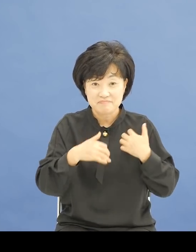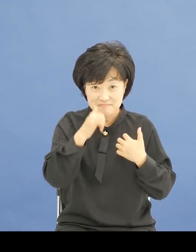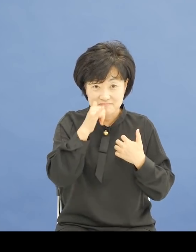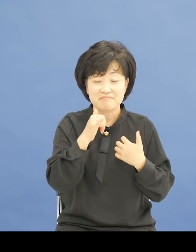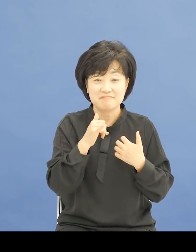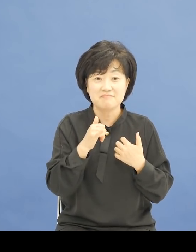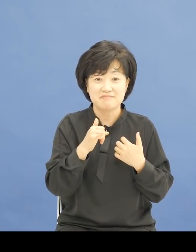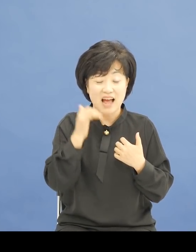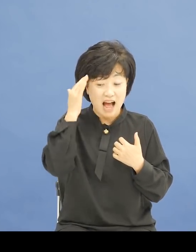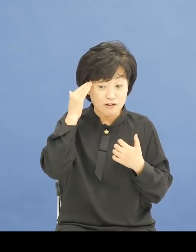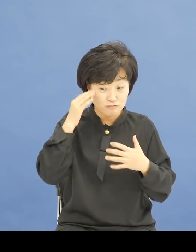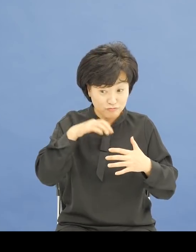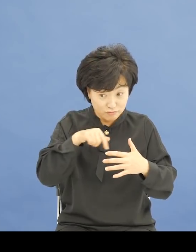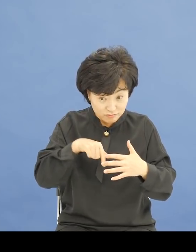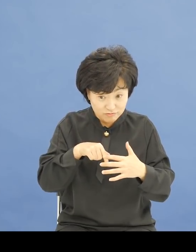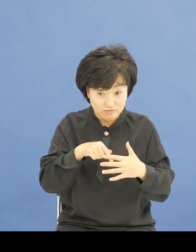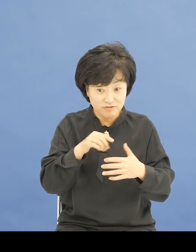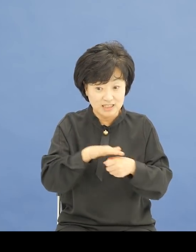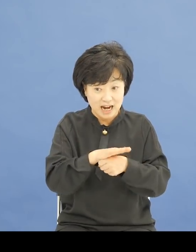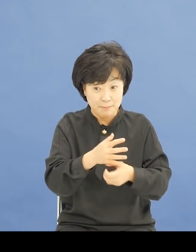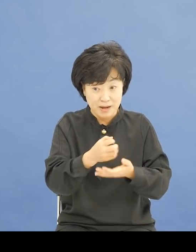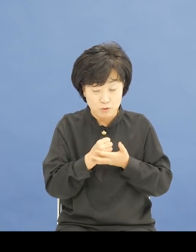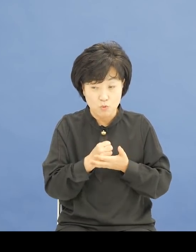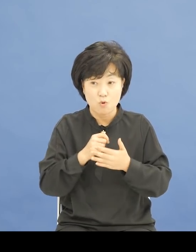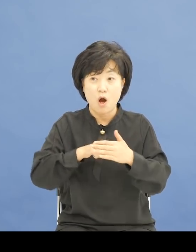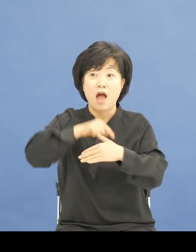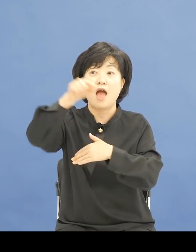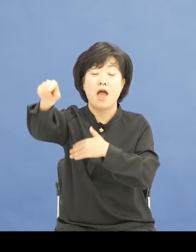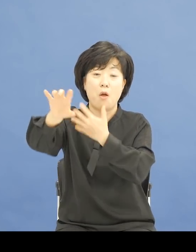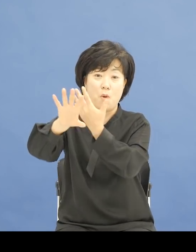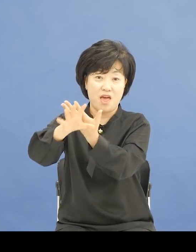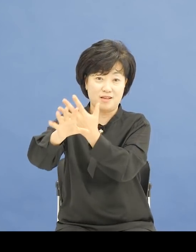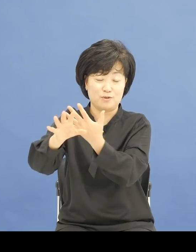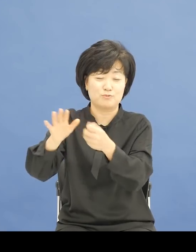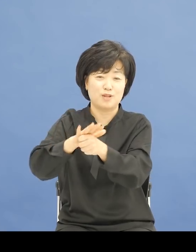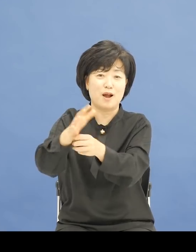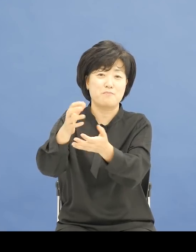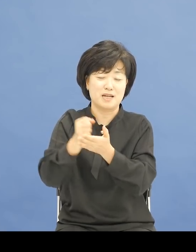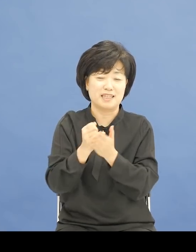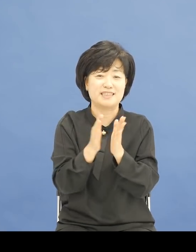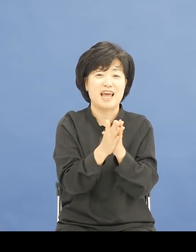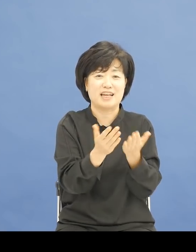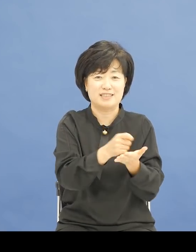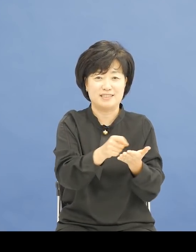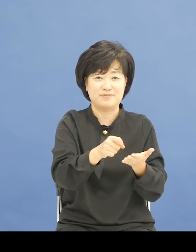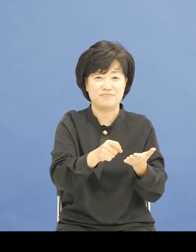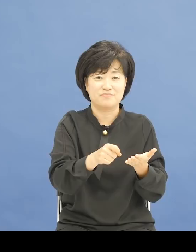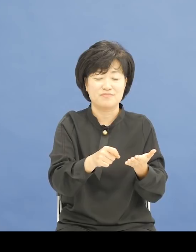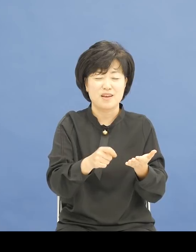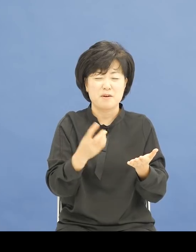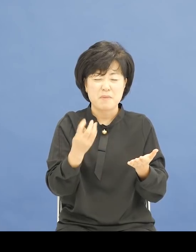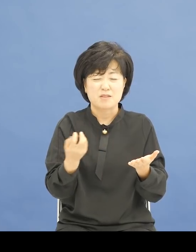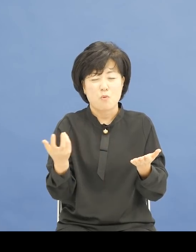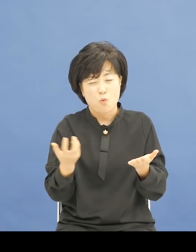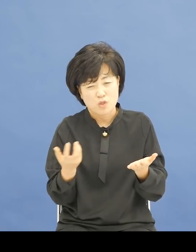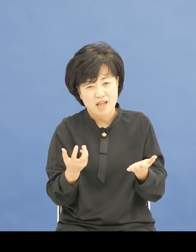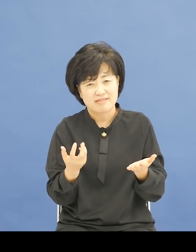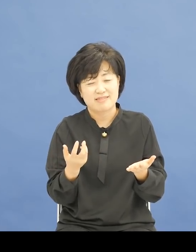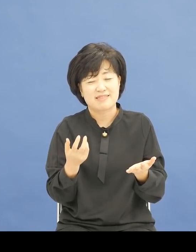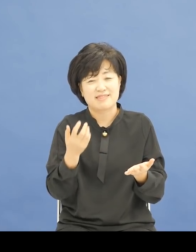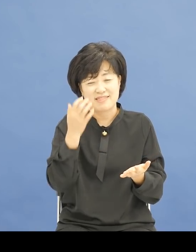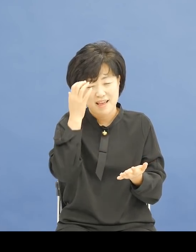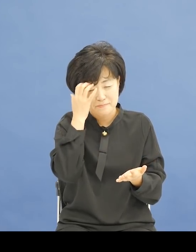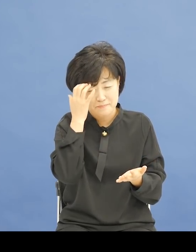겸비한 물론 국내에서도 물론 해외에서까지 사랑을 많이 받고 있다고 합니다. 네. 지난 아픔과 본인들의 그